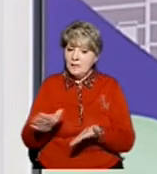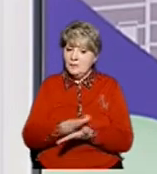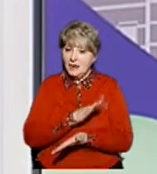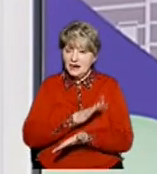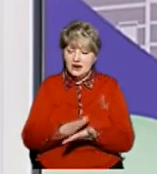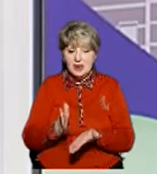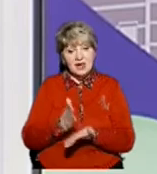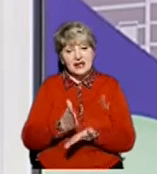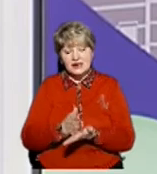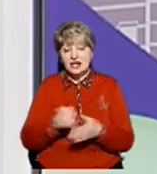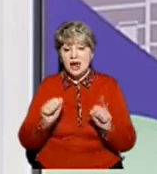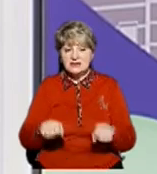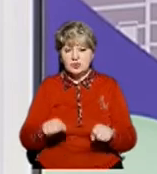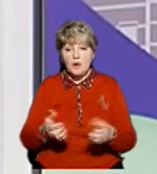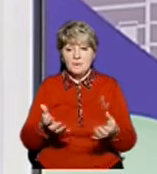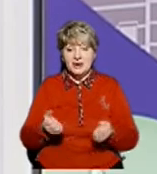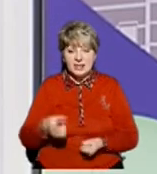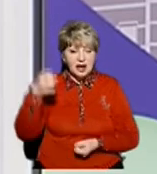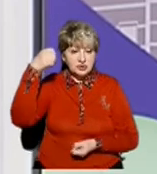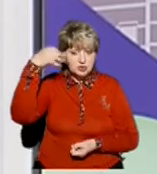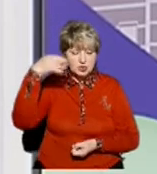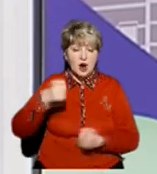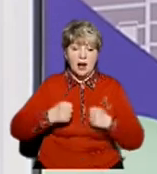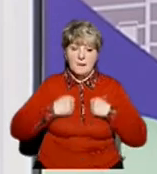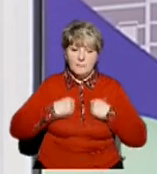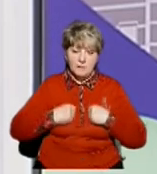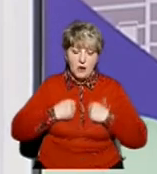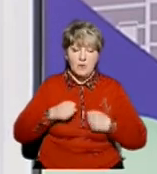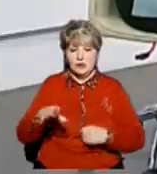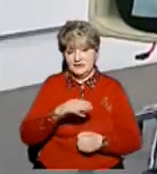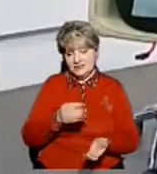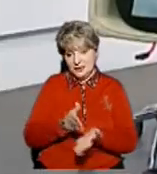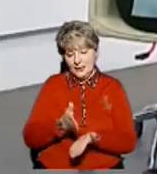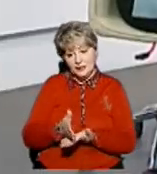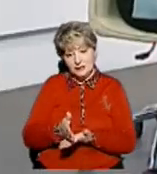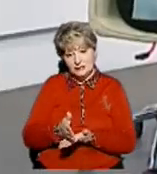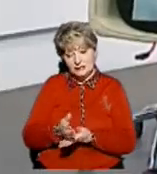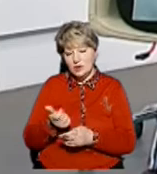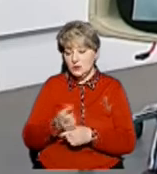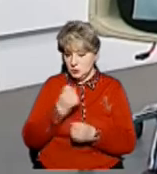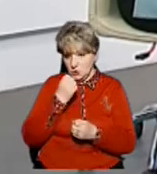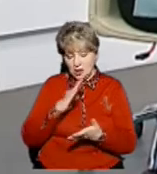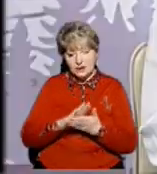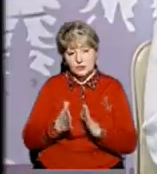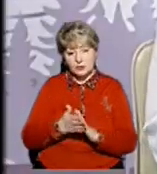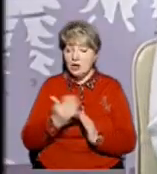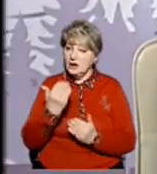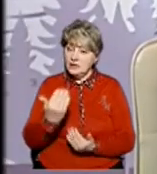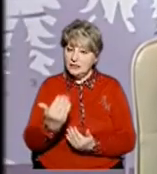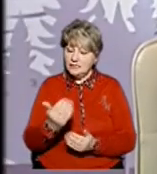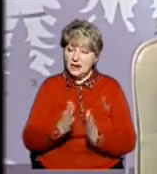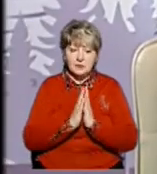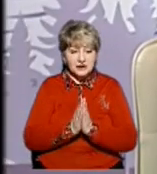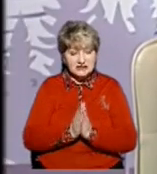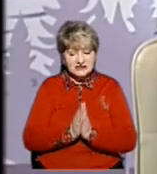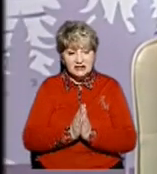Є можливість і прийняти душ, і помитися. Ну, все є. Дуже гарні умови. І ось ви закликали долучатися